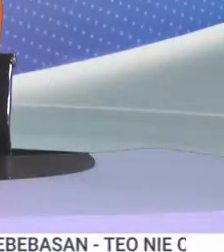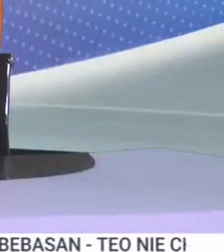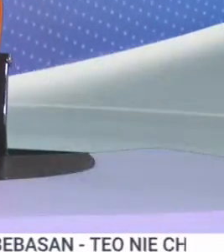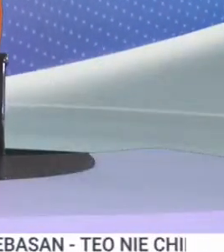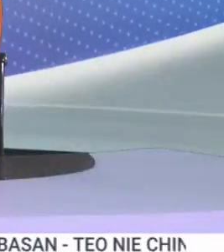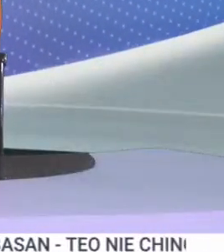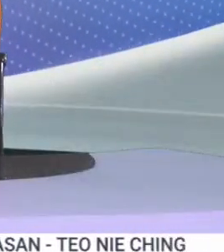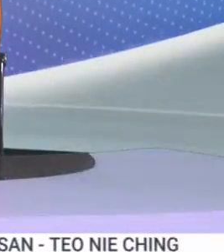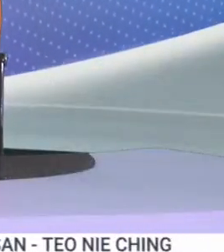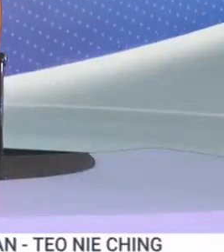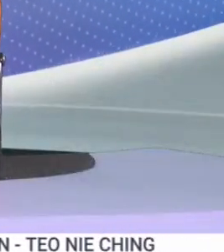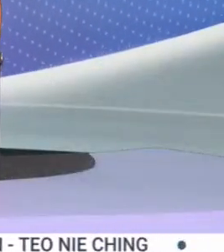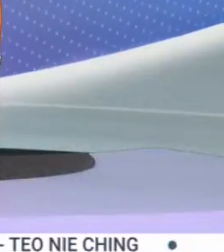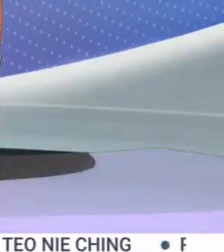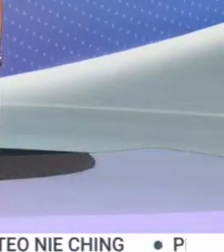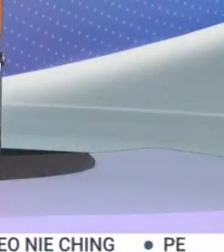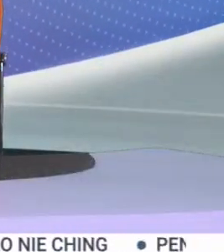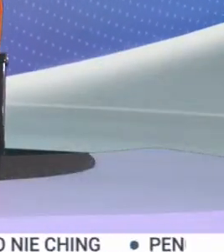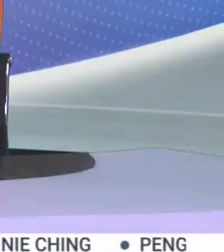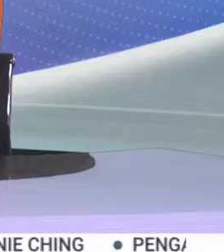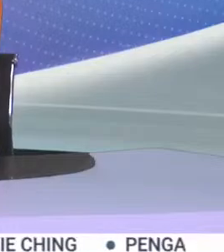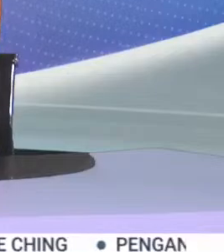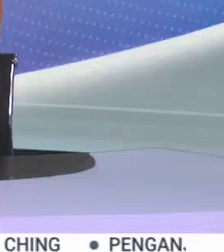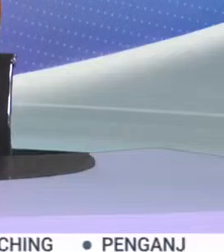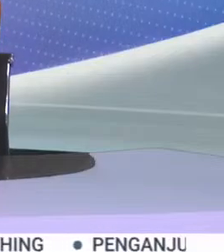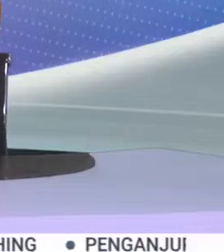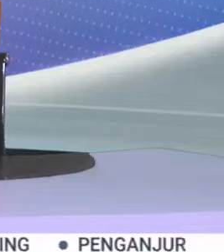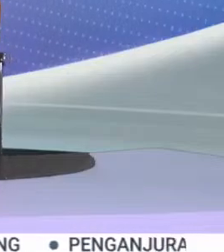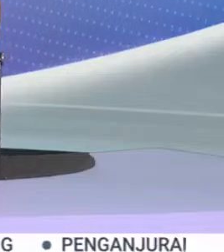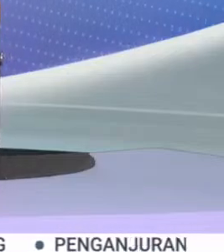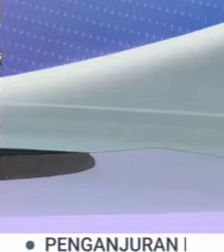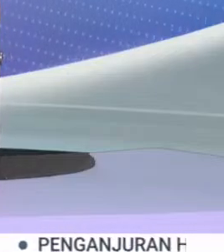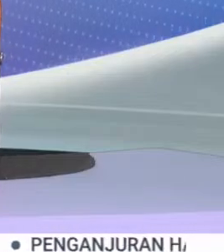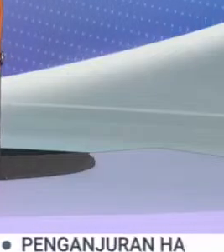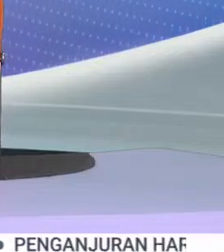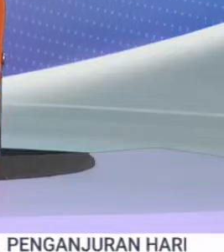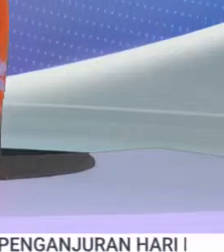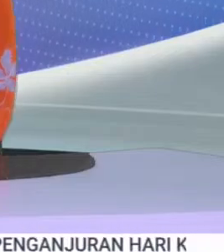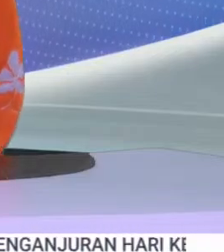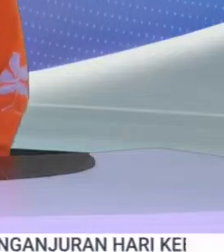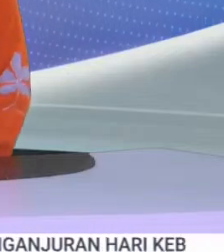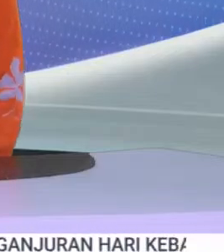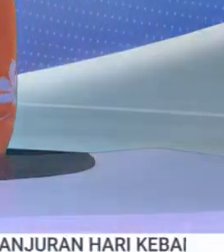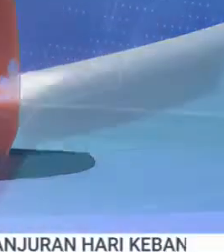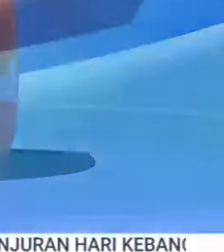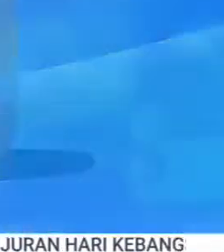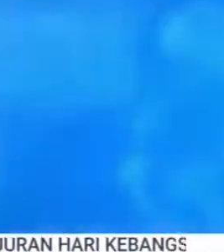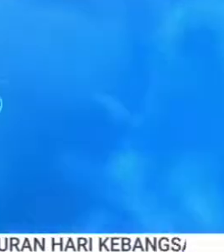Berita perdana diteruskan dengan Stadium RTM. Ya, malam ini bersama Otto Osman, silakan.